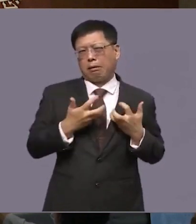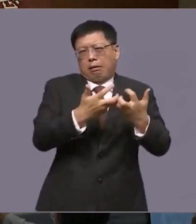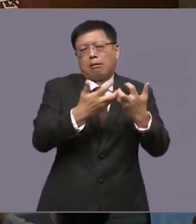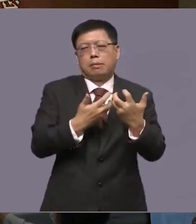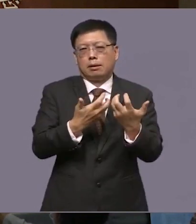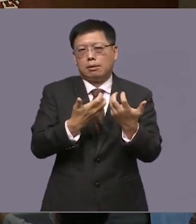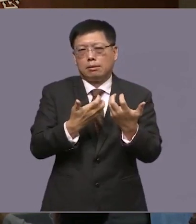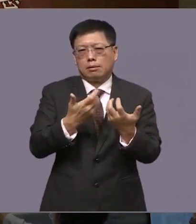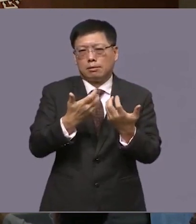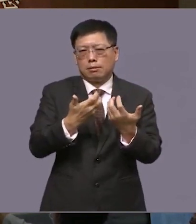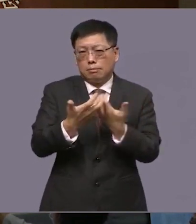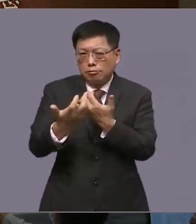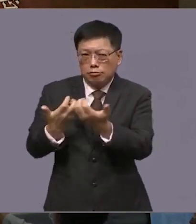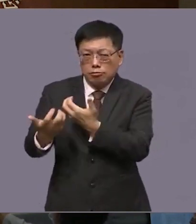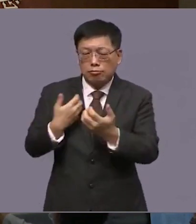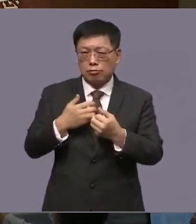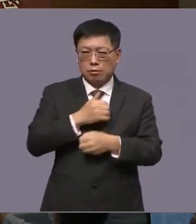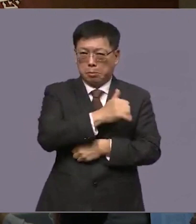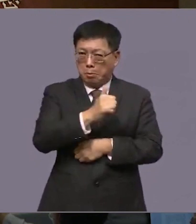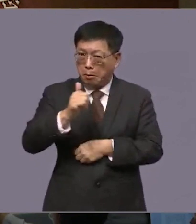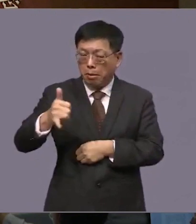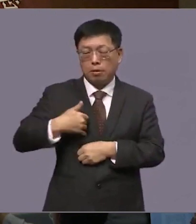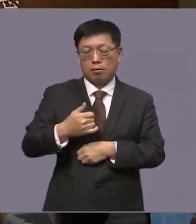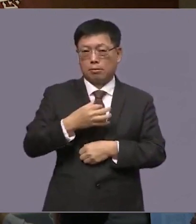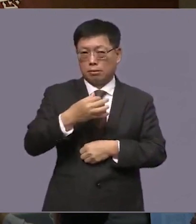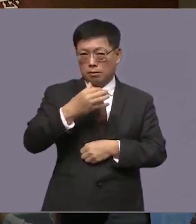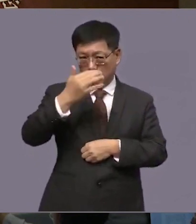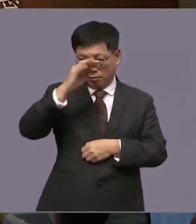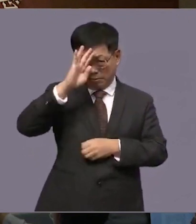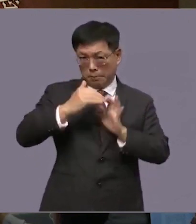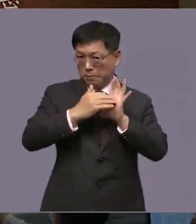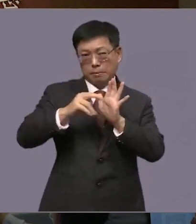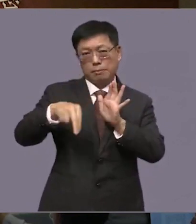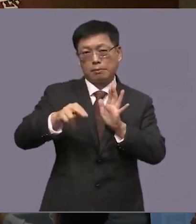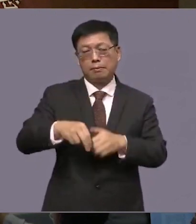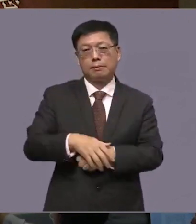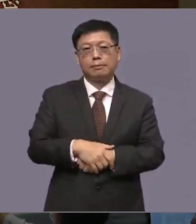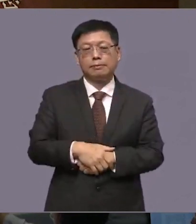流，这也是基于防疫的需要。